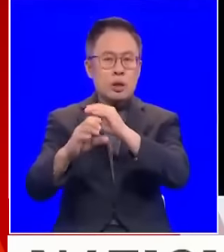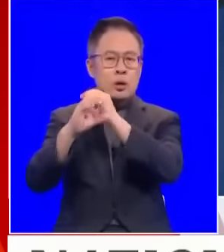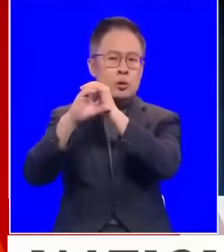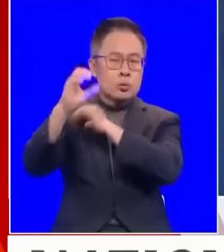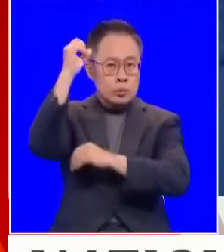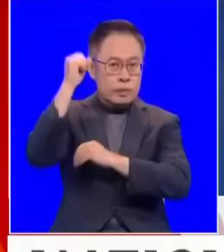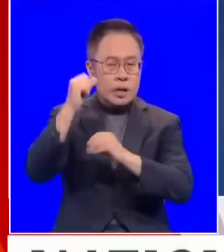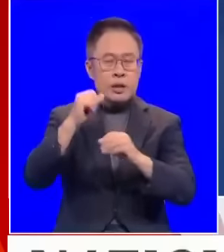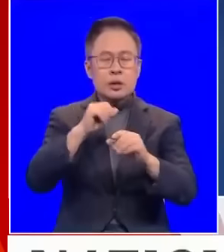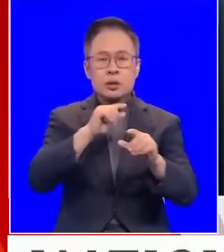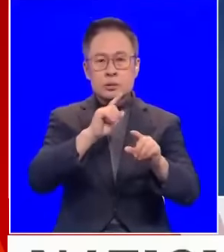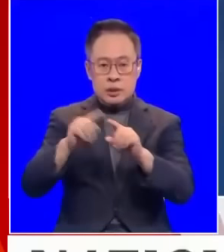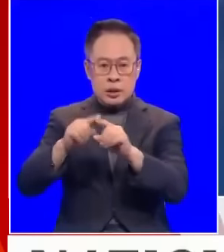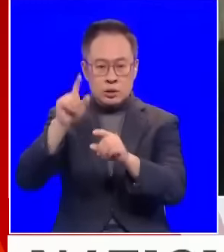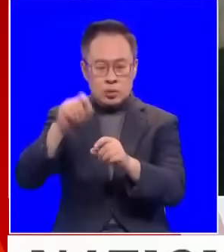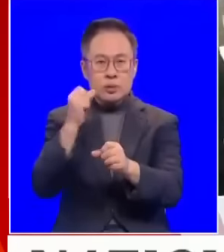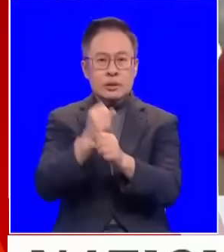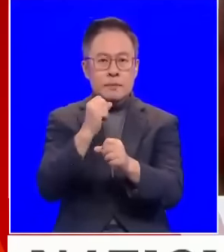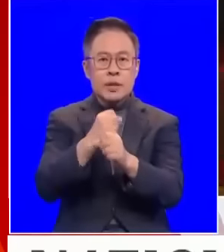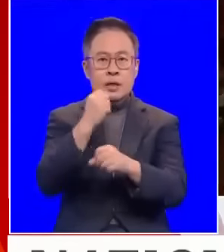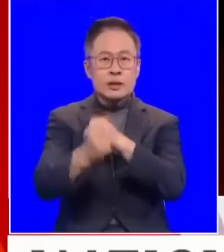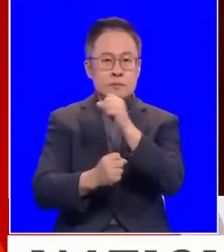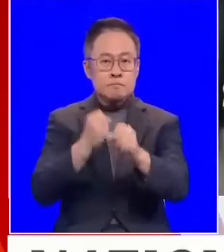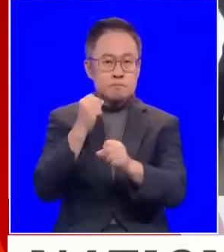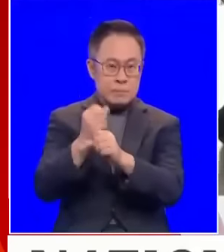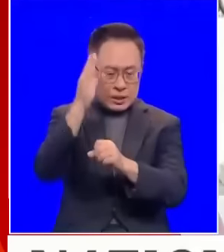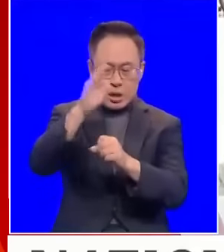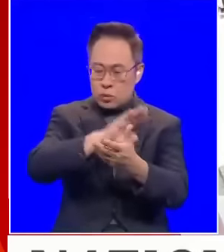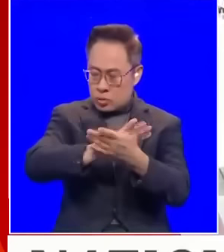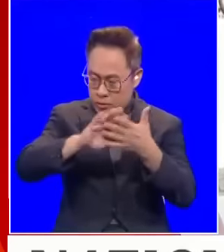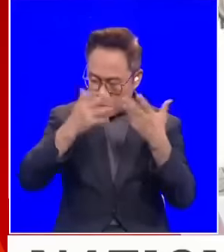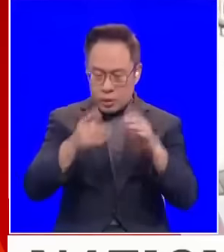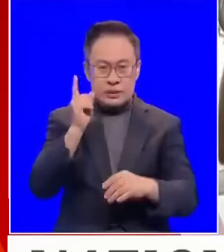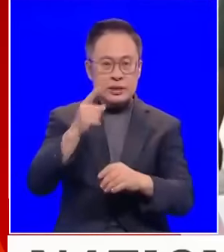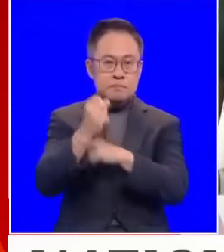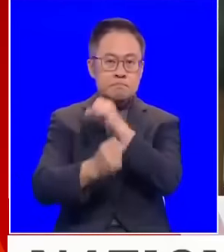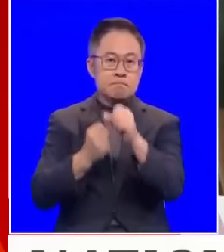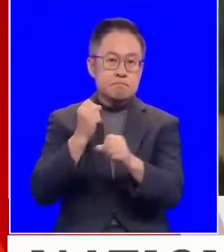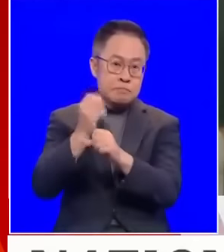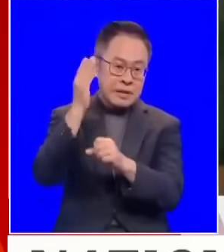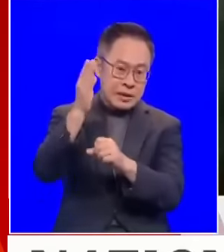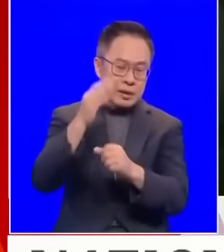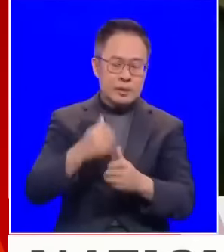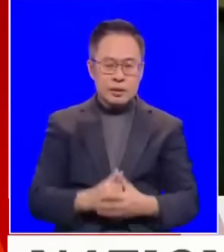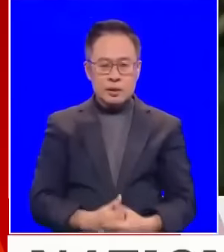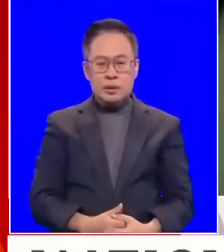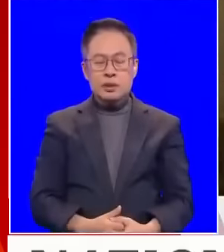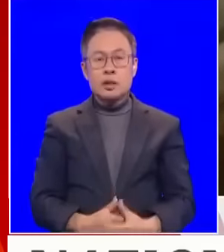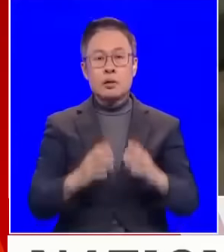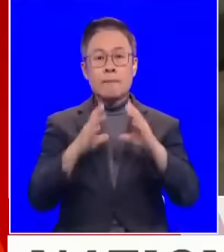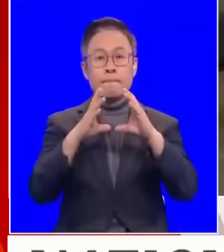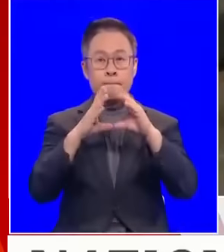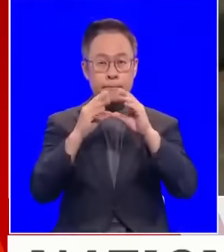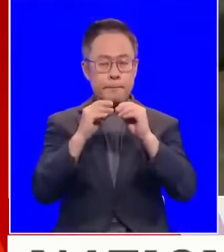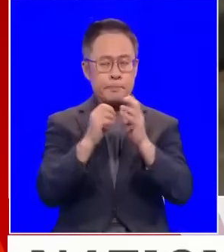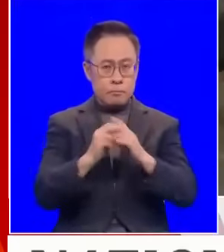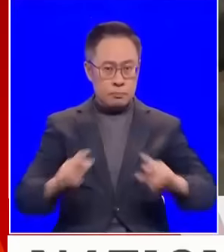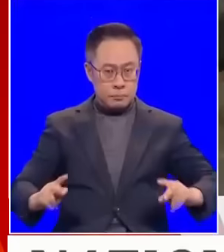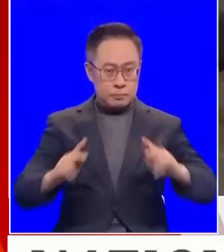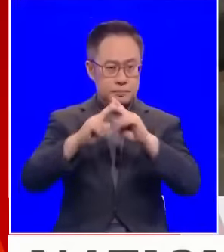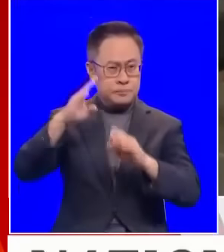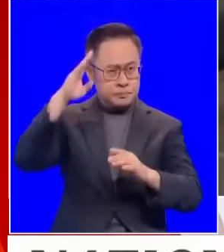ทตลอดสายต้องทำให้เสร็จภายในปีหน้าแน่นอนค่ะนอกจากนี้นะคะยังมีรายงานว่าในที่ประชุมเนี่ยจะมีกระทรวงกลาโหมที่เส